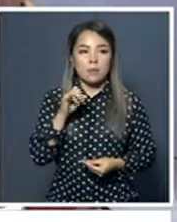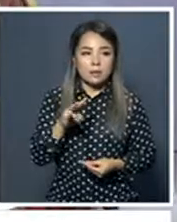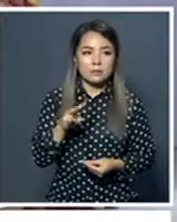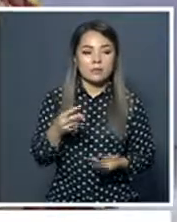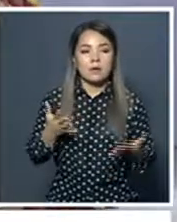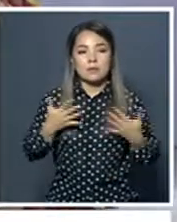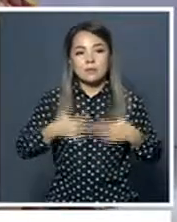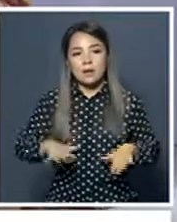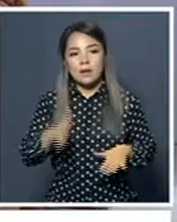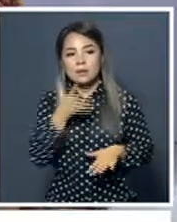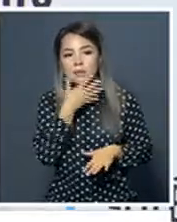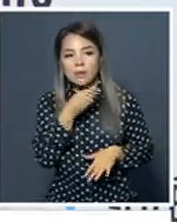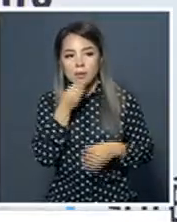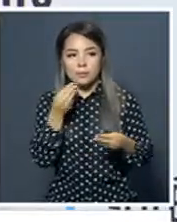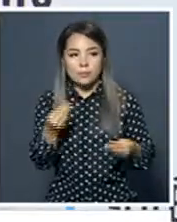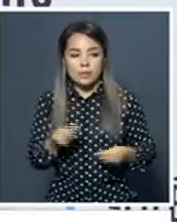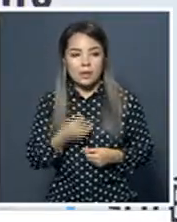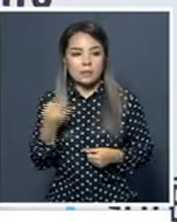көркі көздің жауын алады.